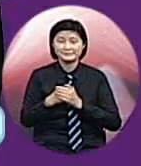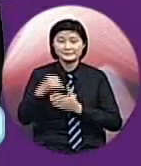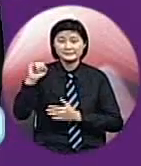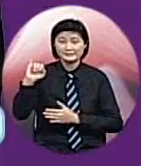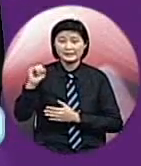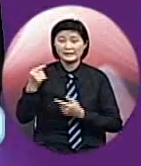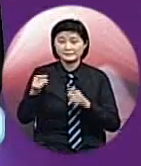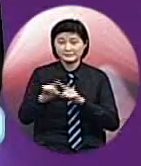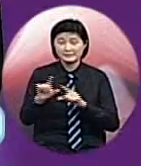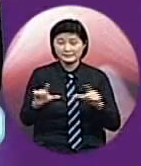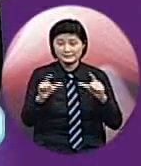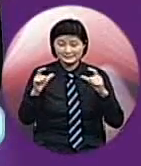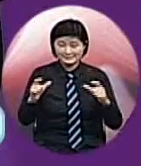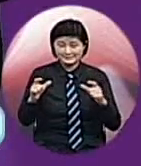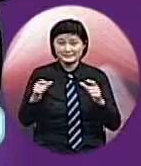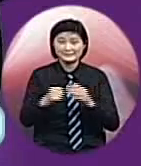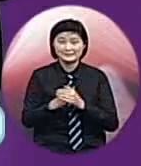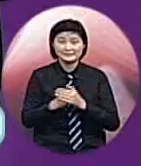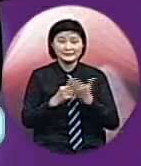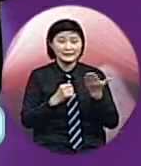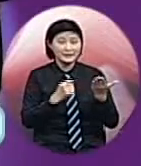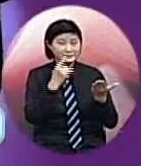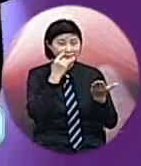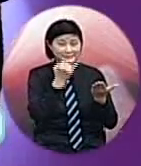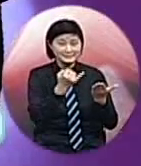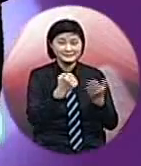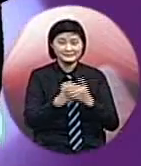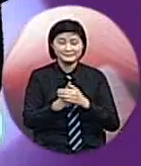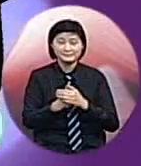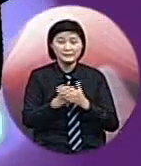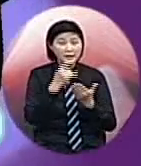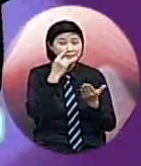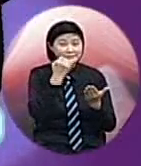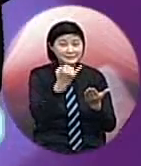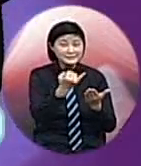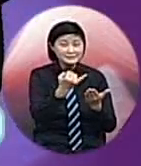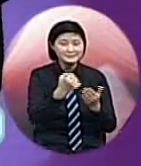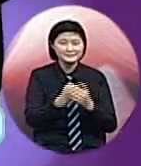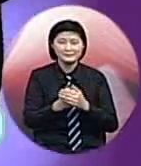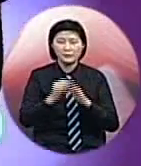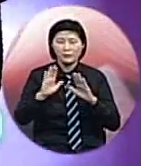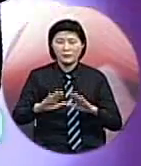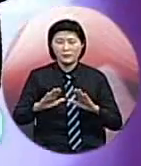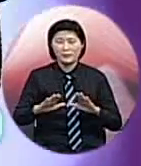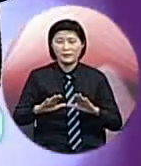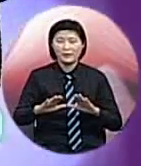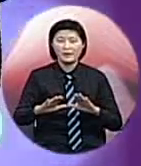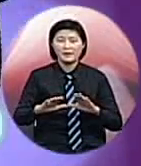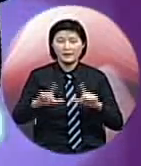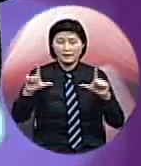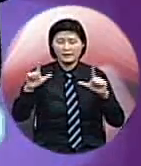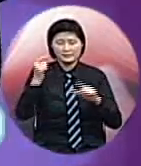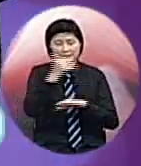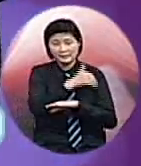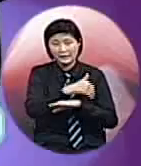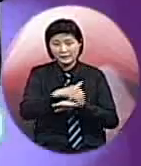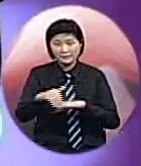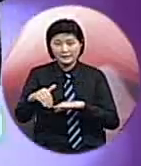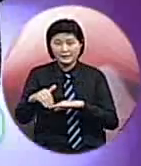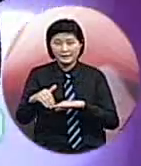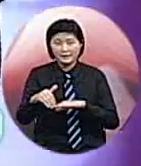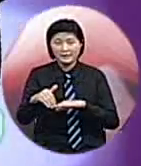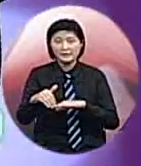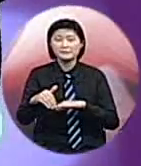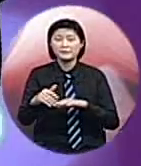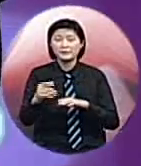씨하고 같은 주민이신데. 예. 어머니. 어머니? 예, 예. 올해 뭐 큰 계획이나